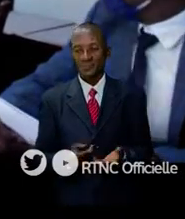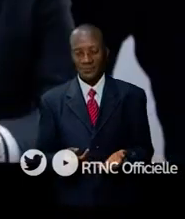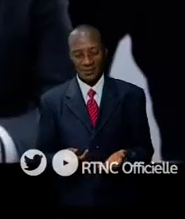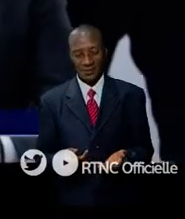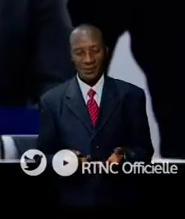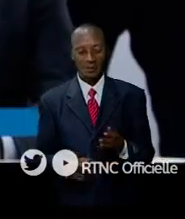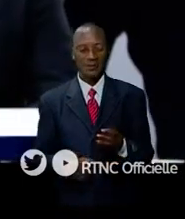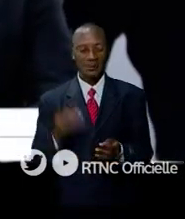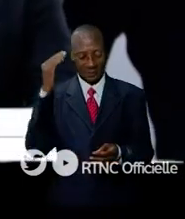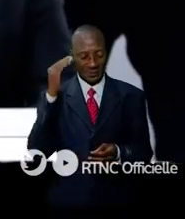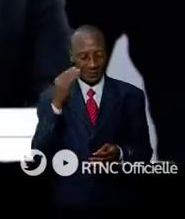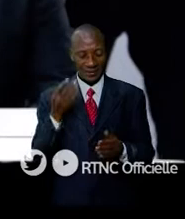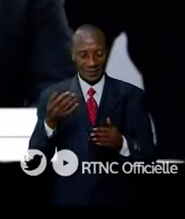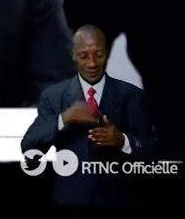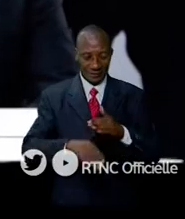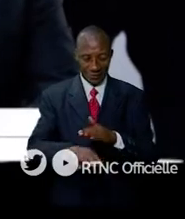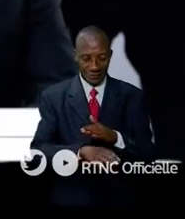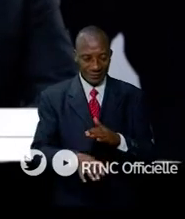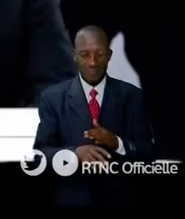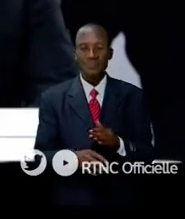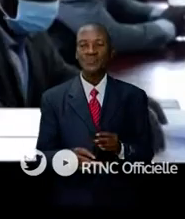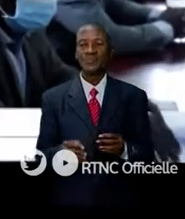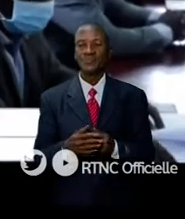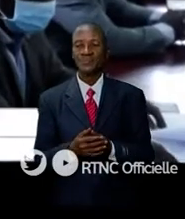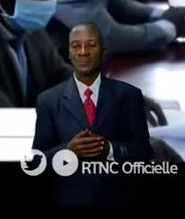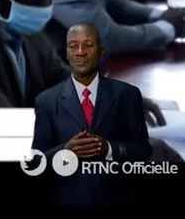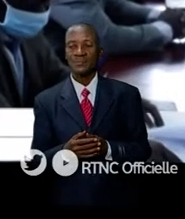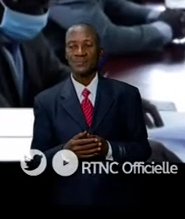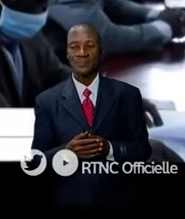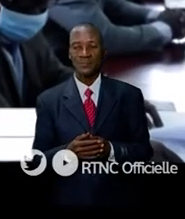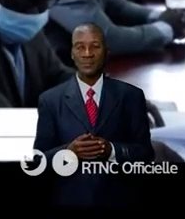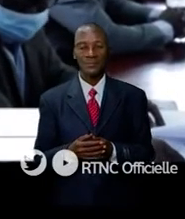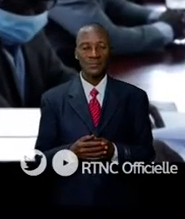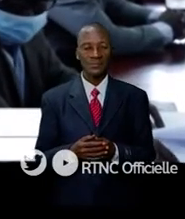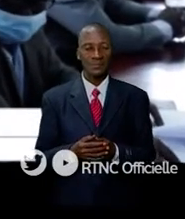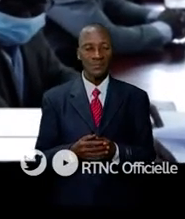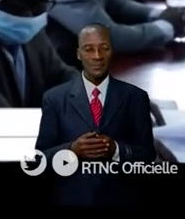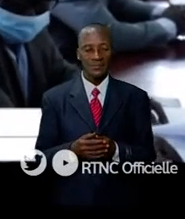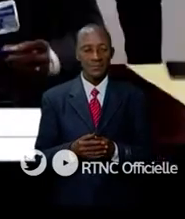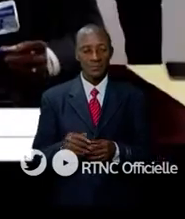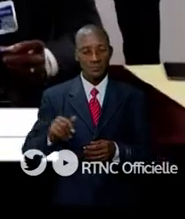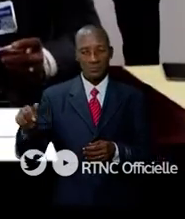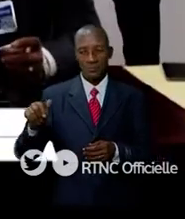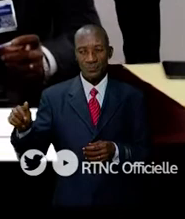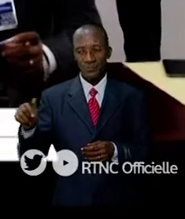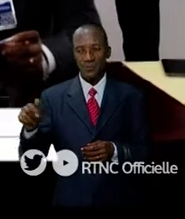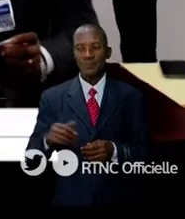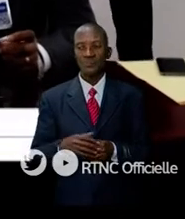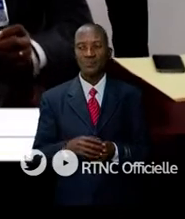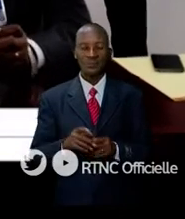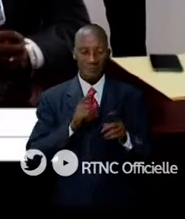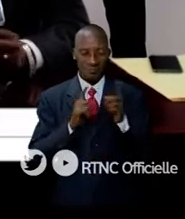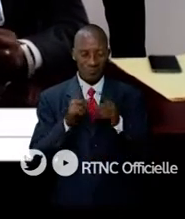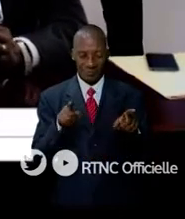le vice-premier ministre, ministre de l'Intérieur, Sécurité et Affaires Coutumières, Joubert Kankonde Malamba, avait débattu de la même